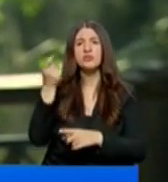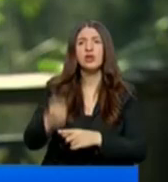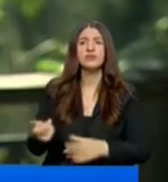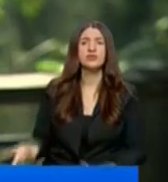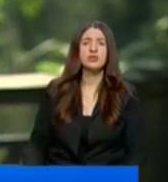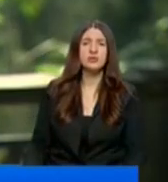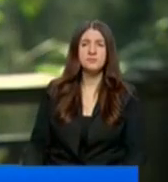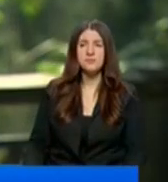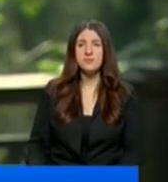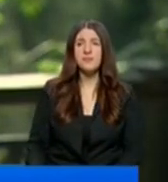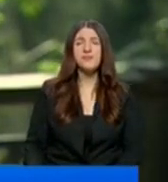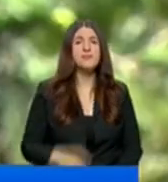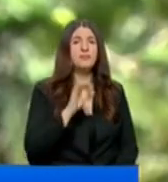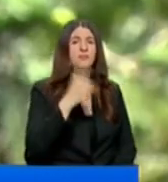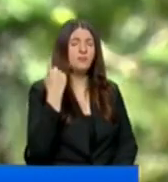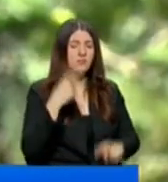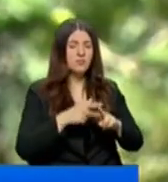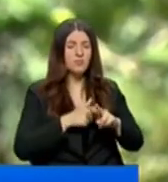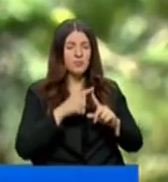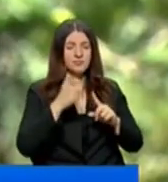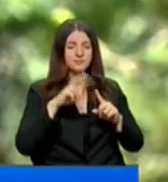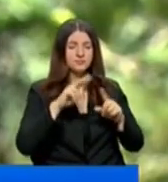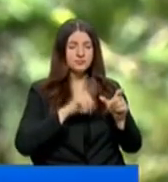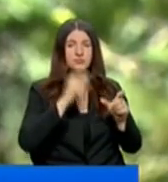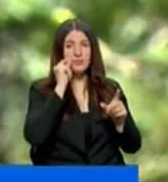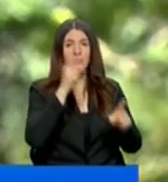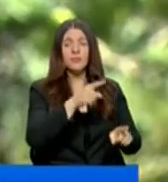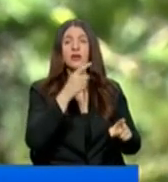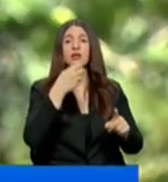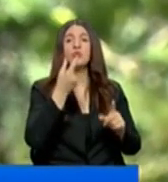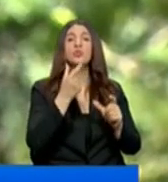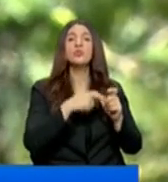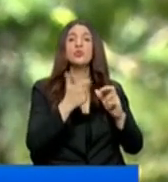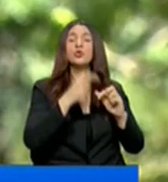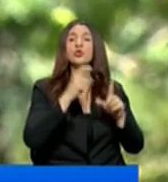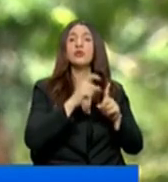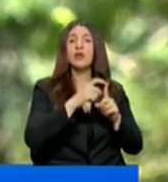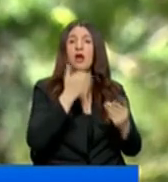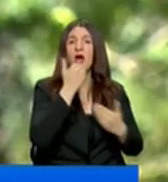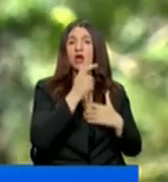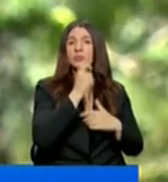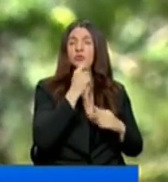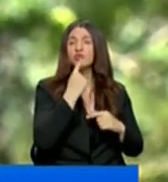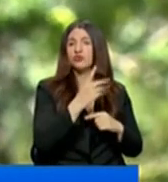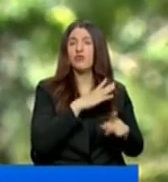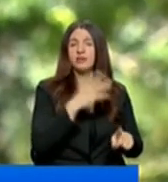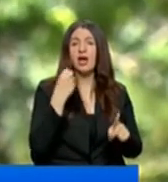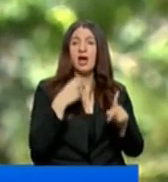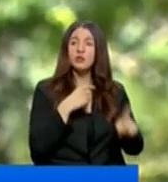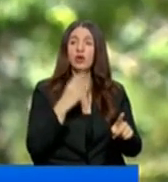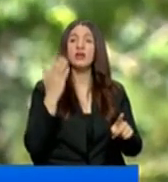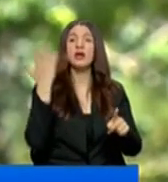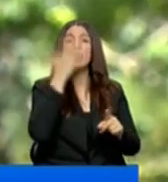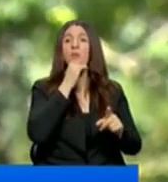zaten. Şimdi dün Aytun Çıray'ın Uğur Dündar'a yansıyan sözleri olmuştu. Evet. Şöyle, Erdoğan,